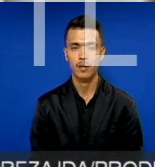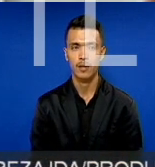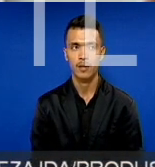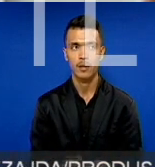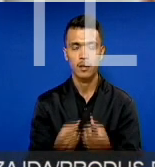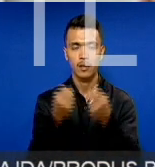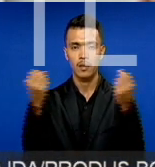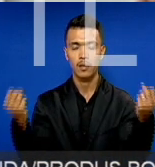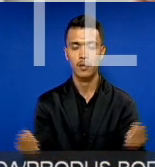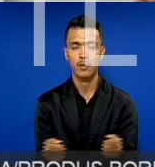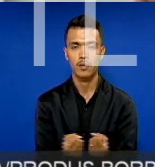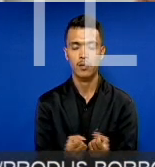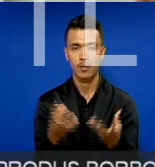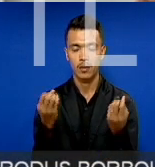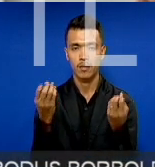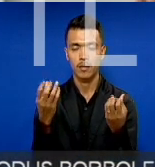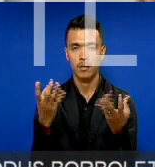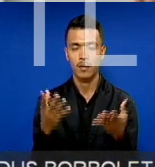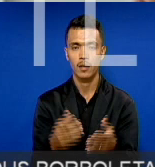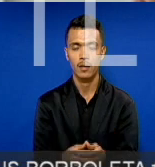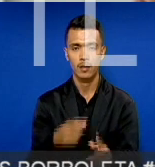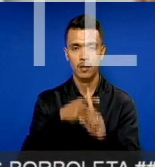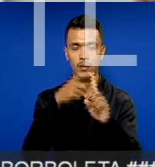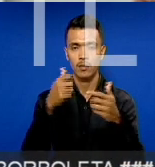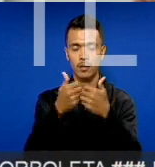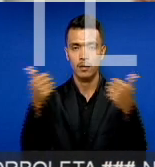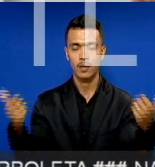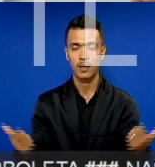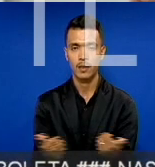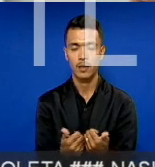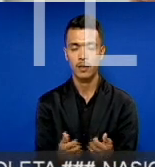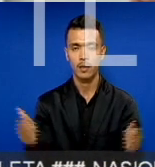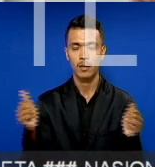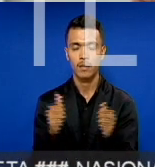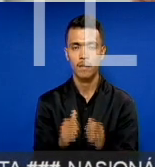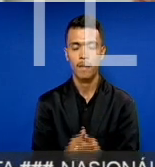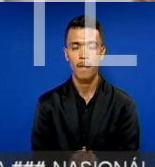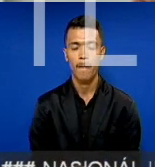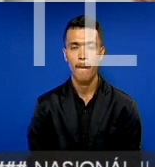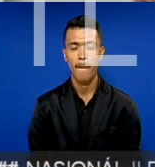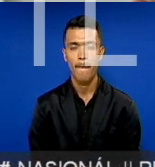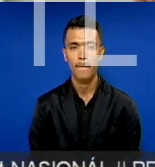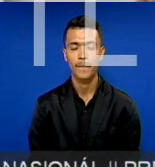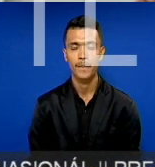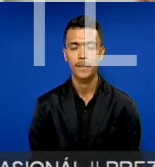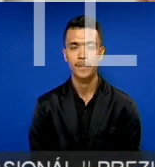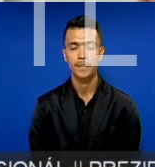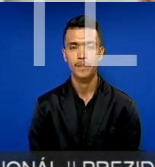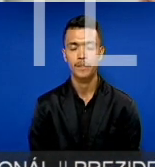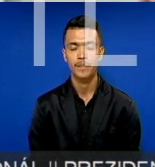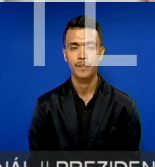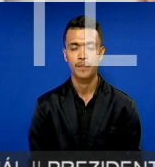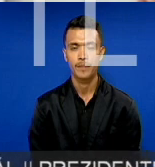suk karobalu ne mak barak liu. Hosi aldeia mamulak homos kabira wa. Ne iha karobalu ne nyen